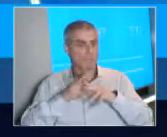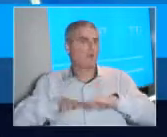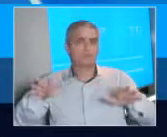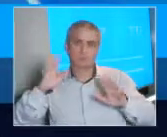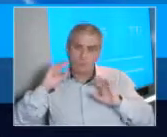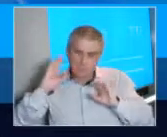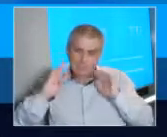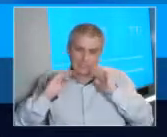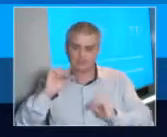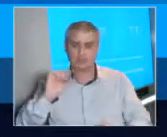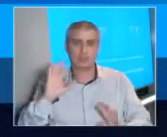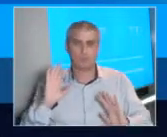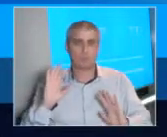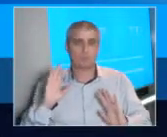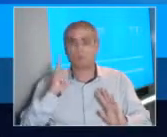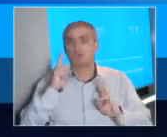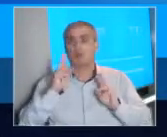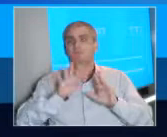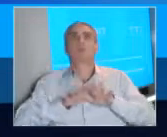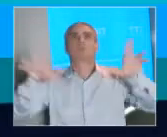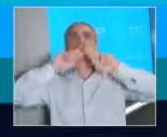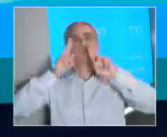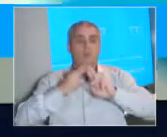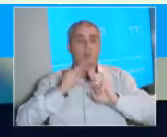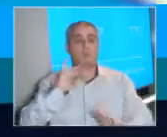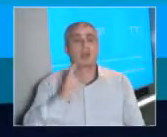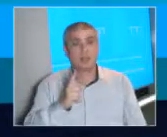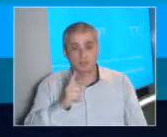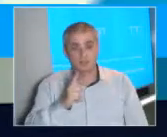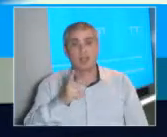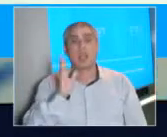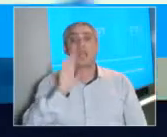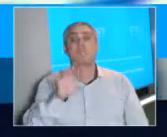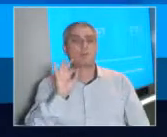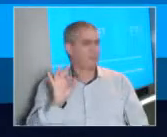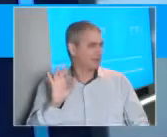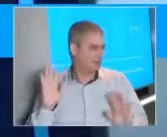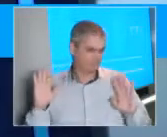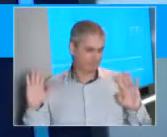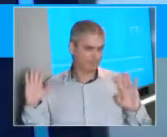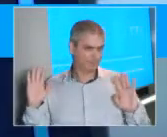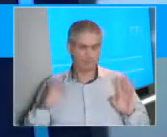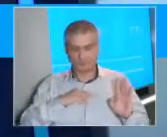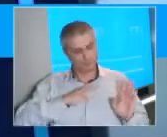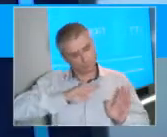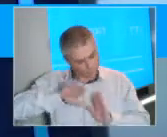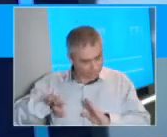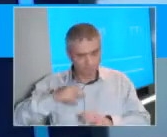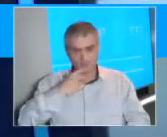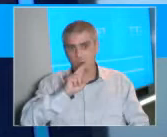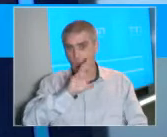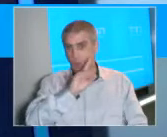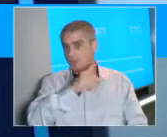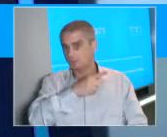חמורות, הוא נמוך, אז אפשר לקוות שזה לא יופץ בעולם. מה כן? עצם אפילו הפגיעה, אני עכשיו עזב בצד את העניין הבריאותי, שדיבר עליו עודד, שהוא